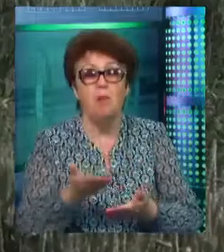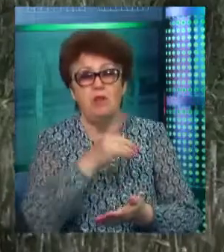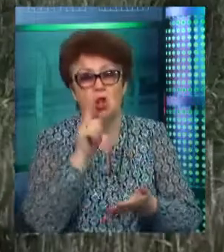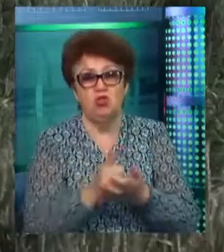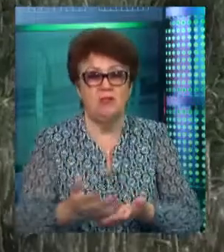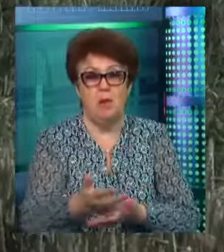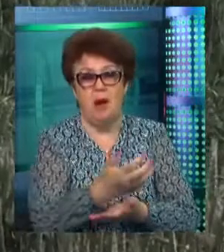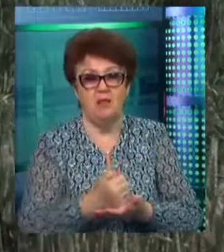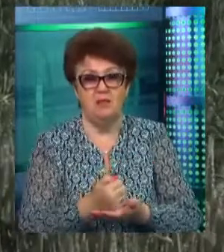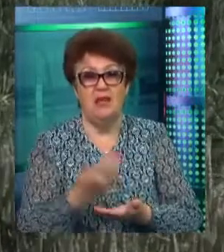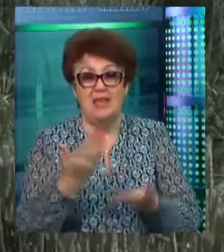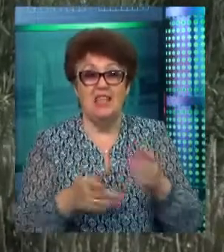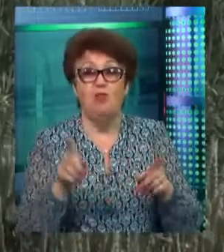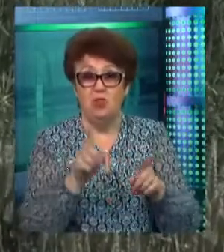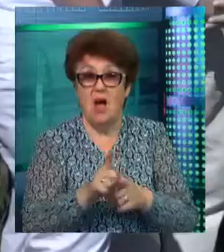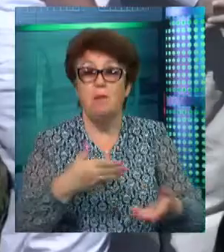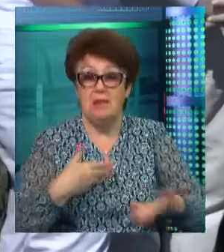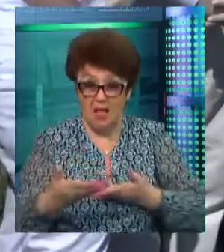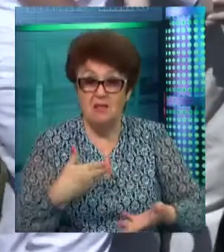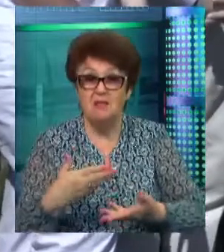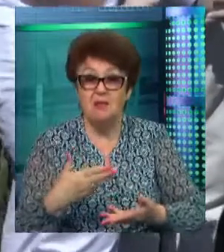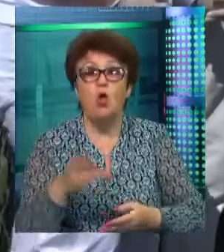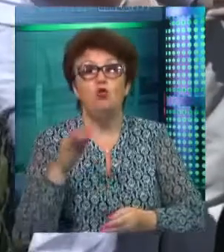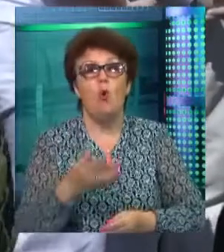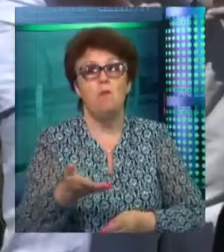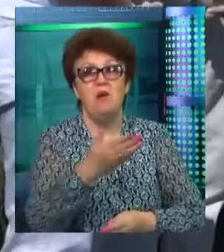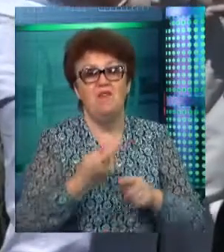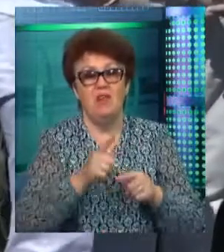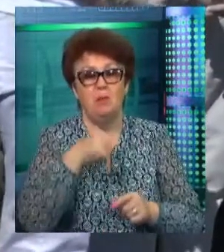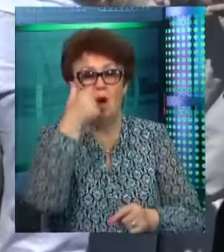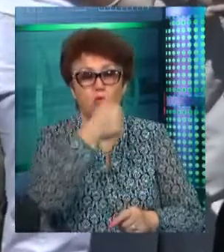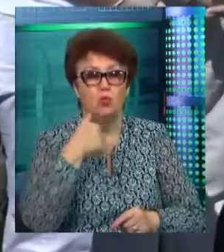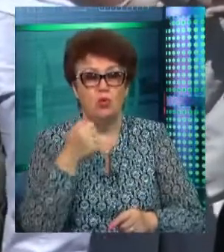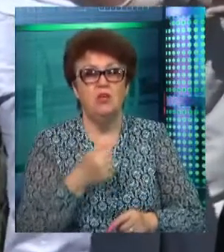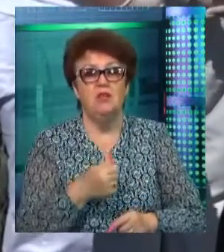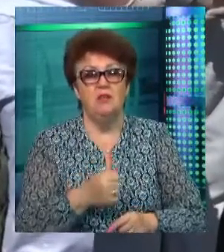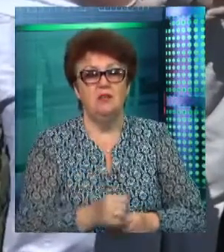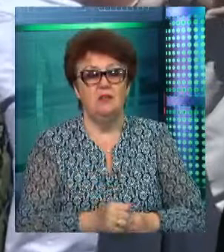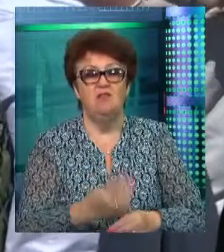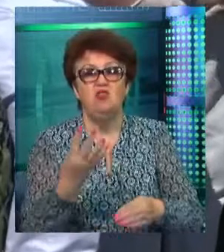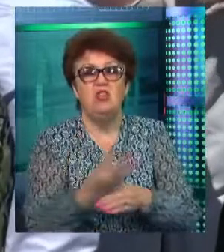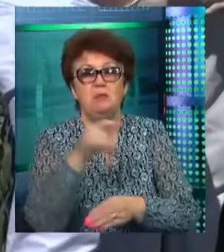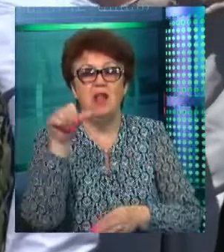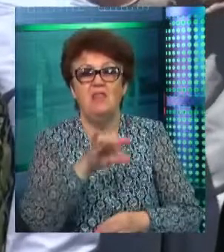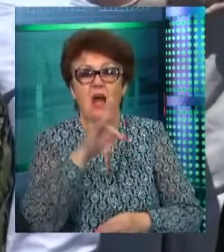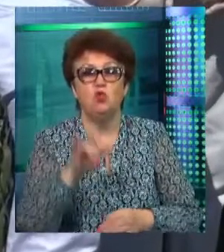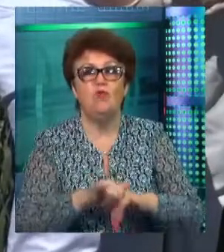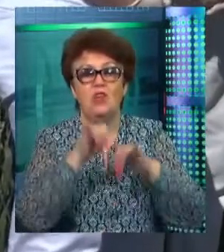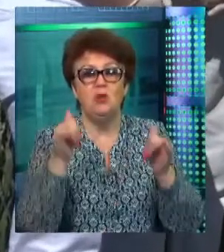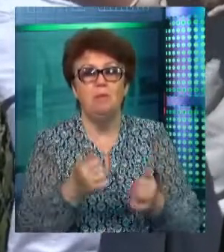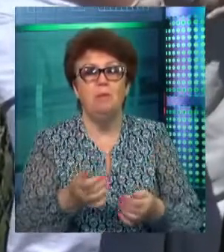если вот так и подходили мы в этом году по сути дела четыре слойный раза увеличил производство первых